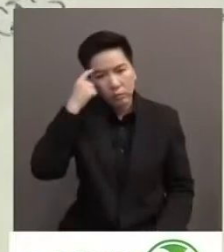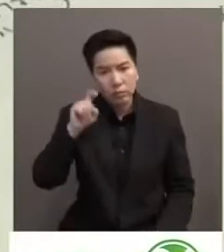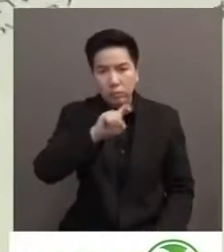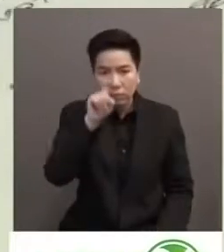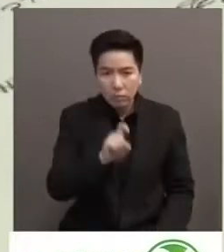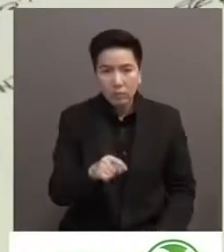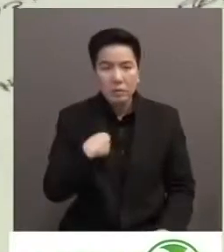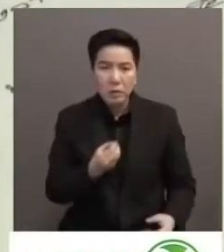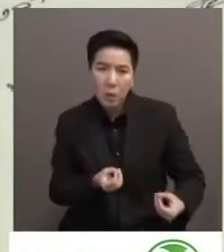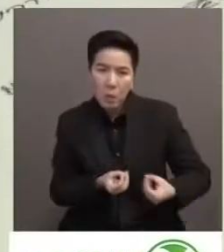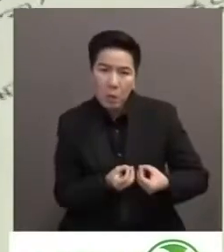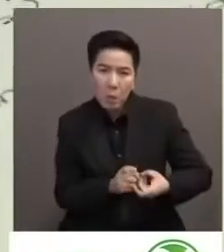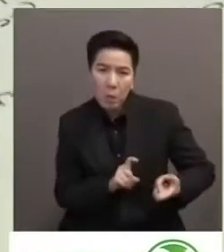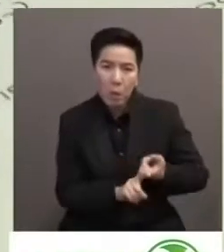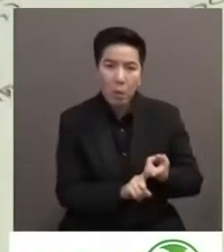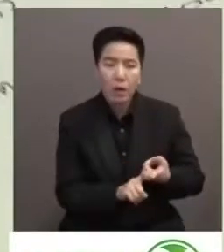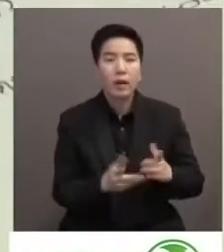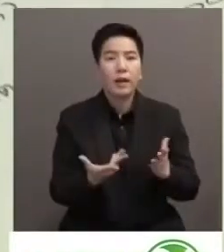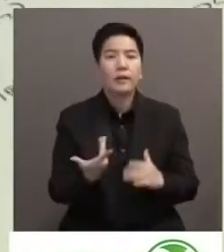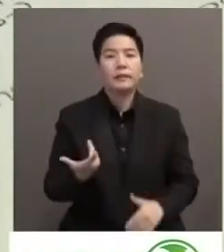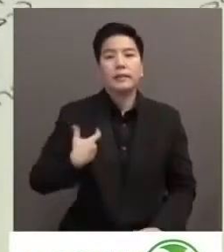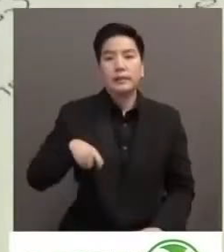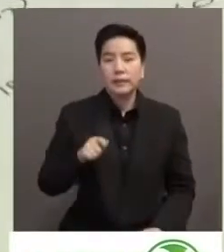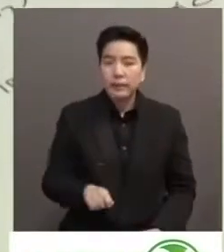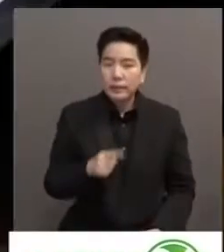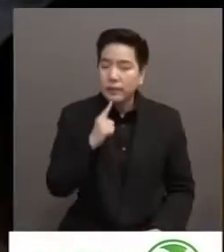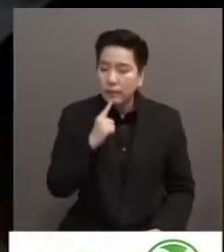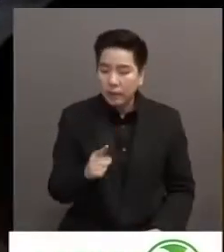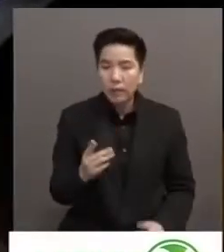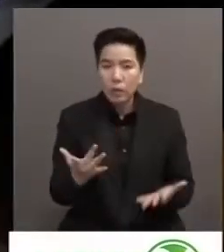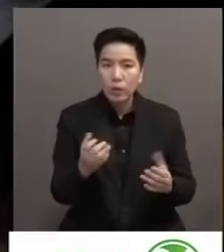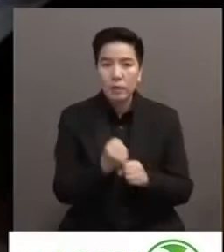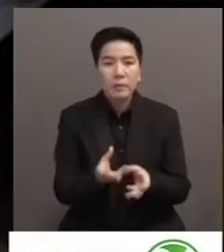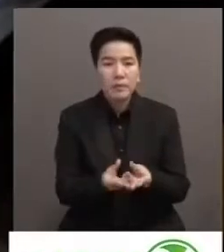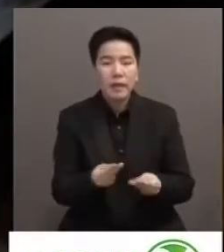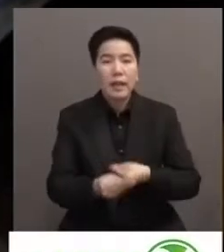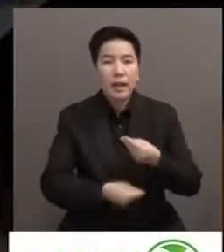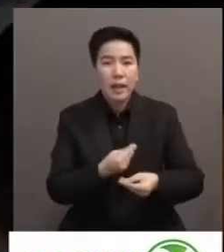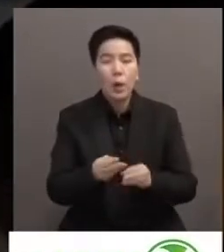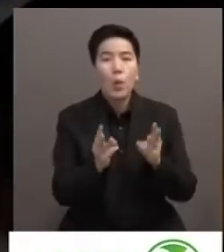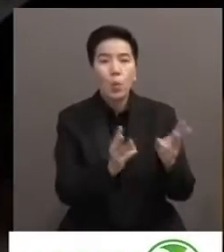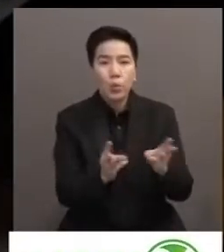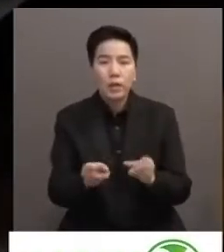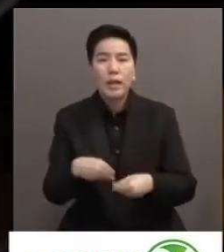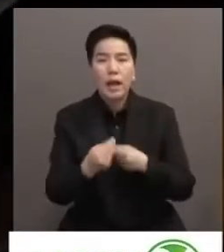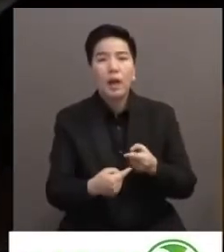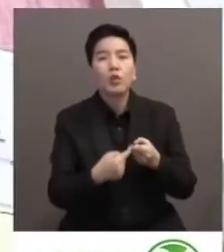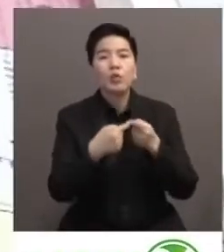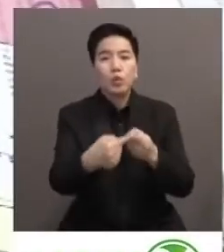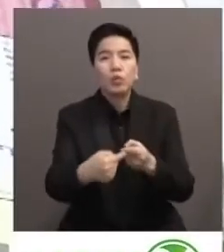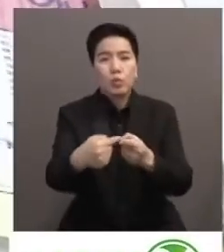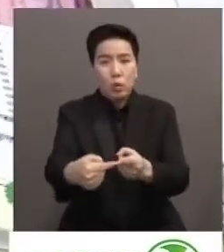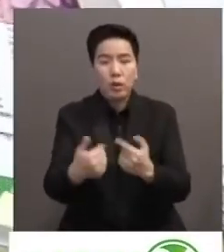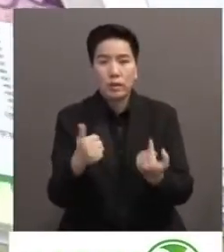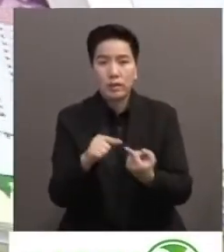าจจะมีการหัวราคาที่ดินทางศาลล้มละลายกลางจึงมีคำสั่งนะครับให้ดำเนินการขายที่ดินด้วยวิธีการขายทอดตลาดแต่ขนาดนี้